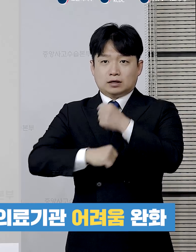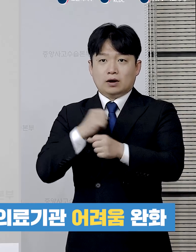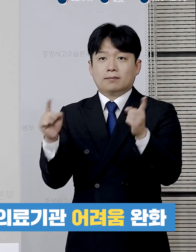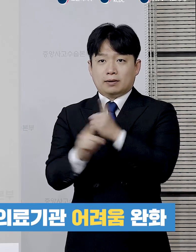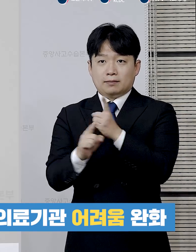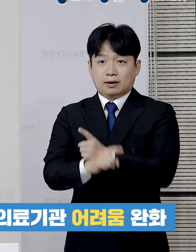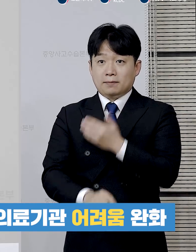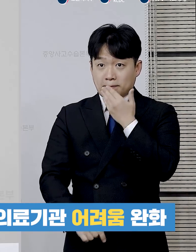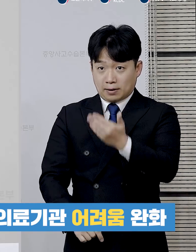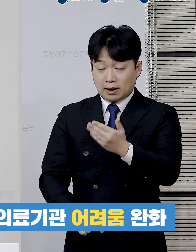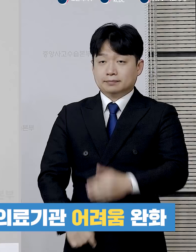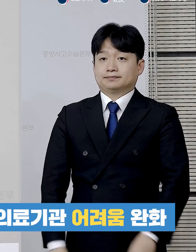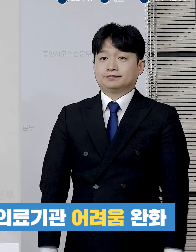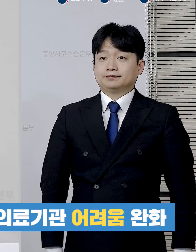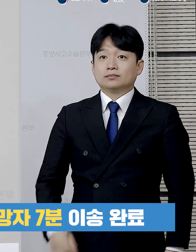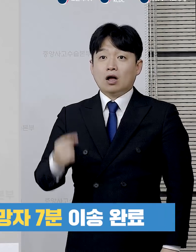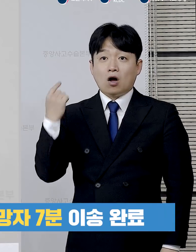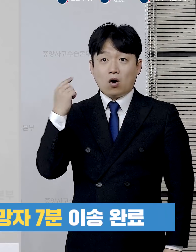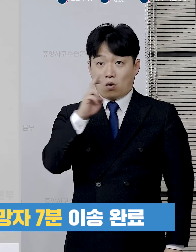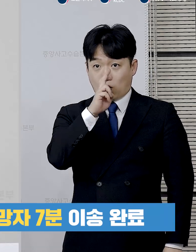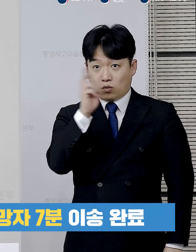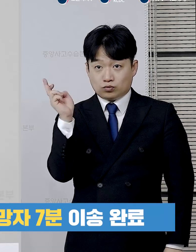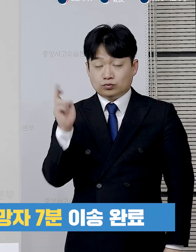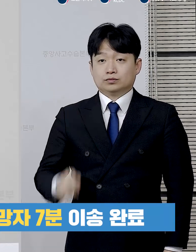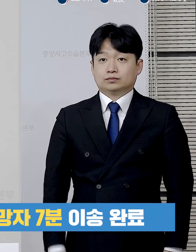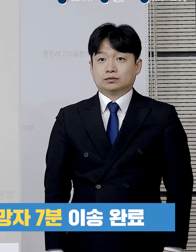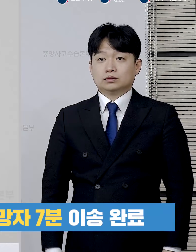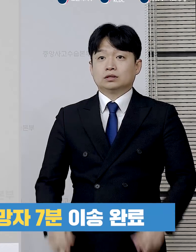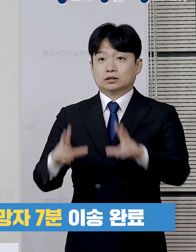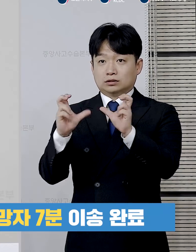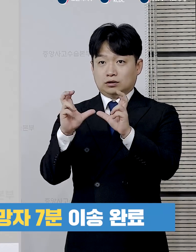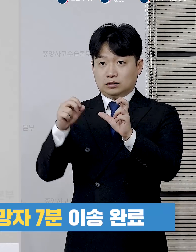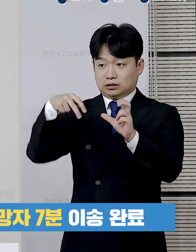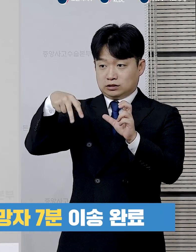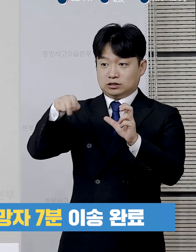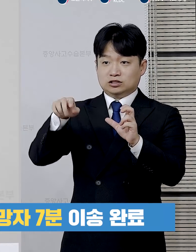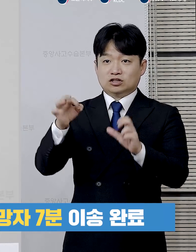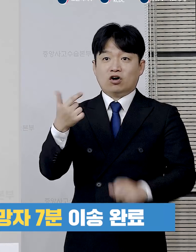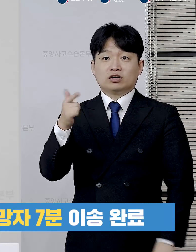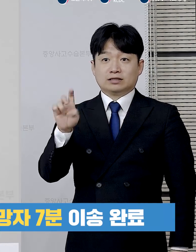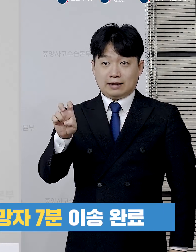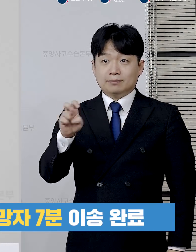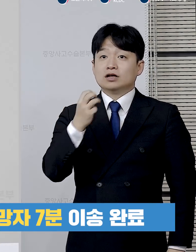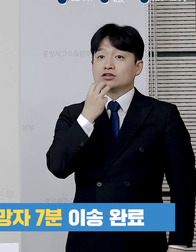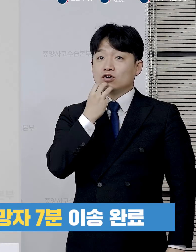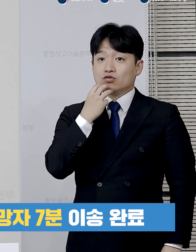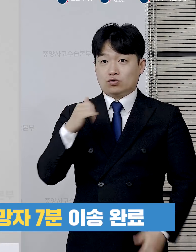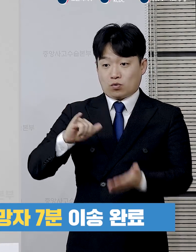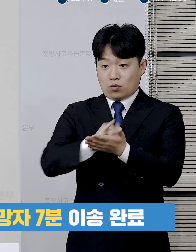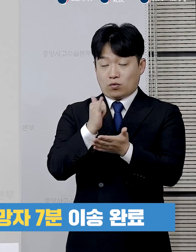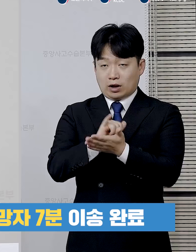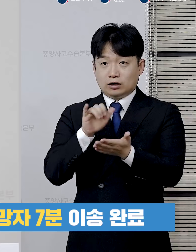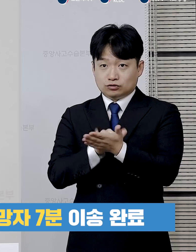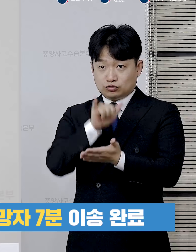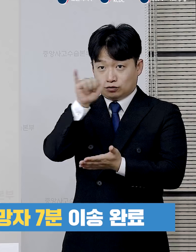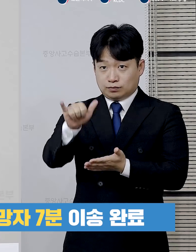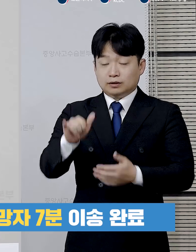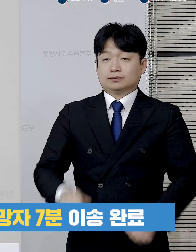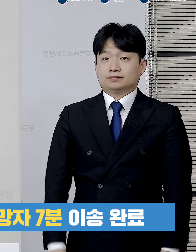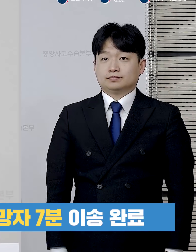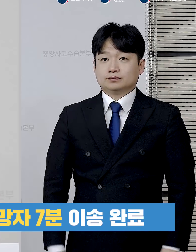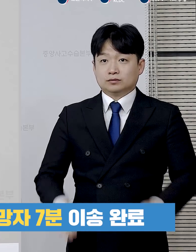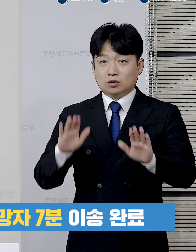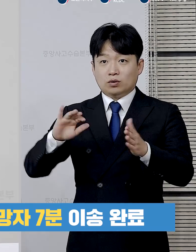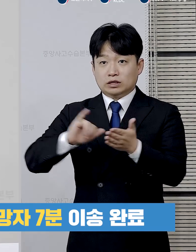자율적으로 개선토록 할 계획입니다. 어제 오후 성남시 서울공항에서 출발하여 오늘 오전 6시